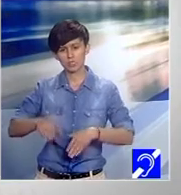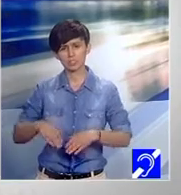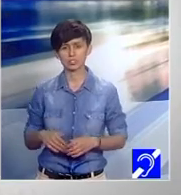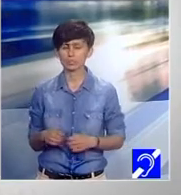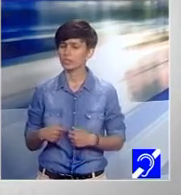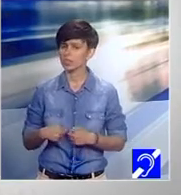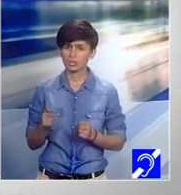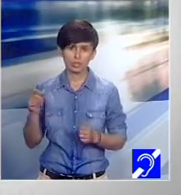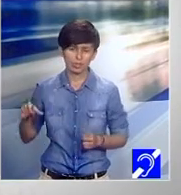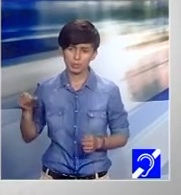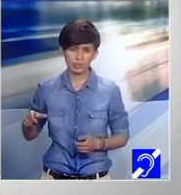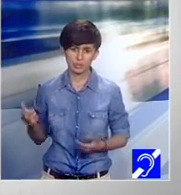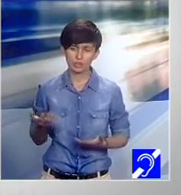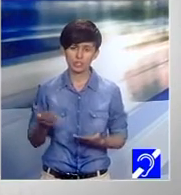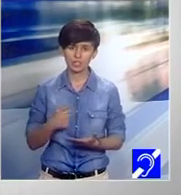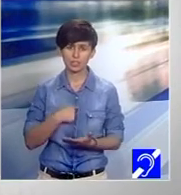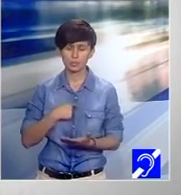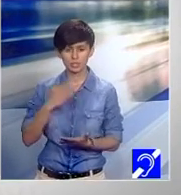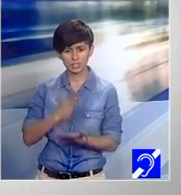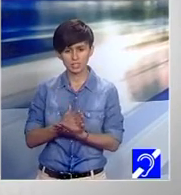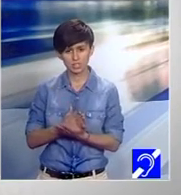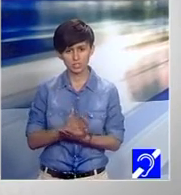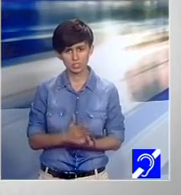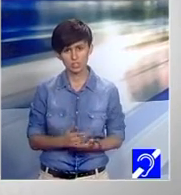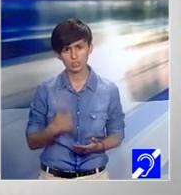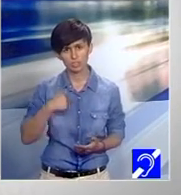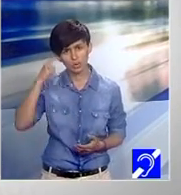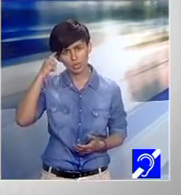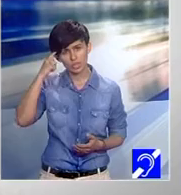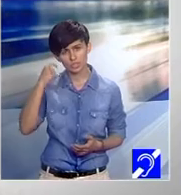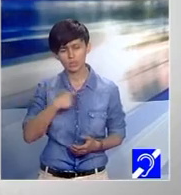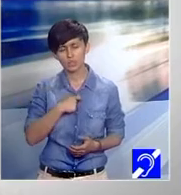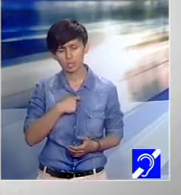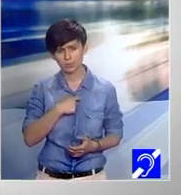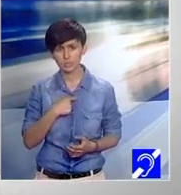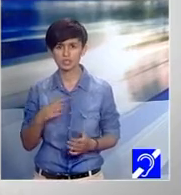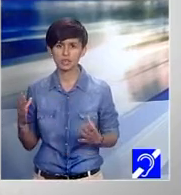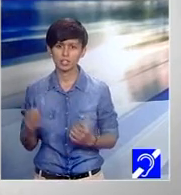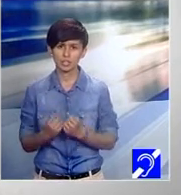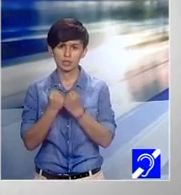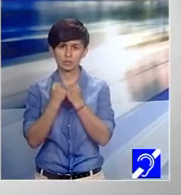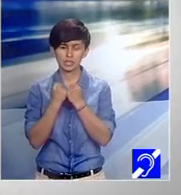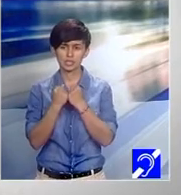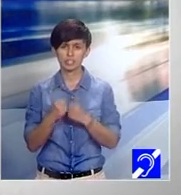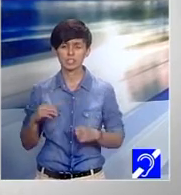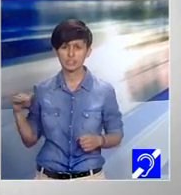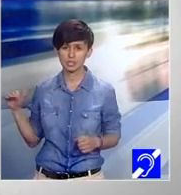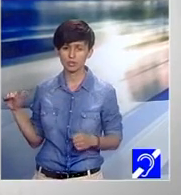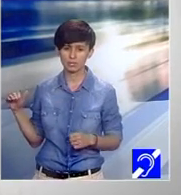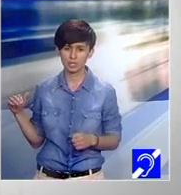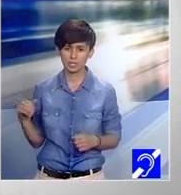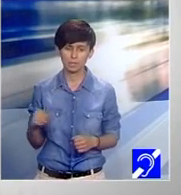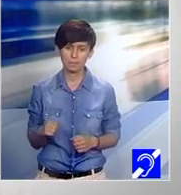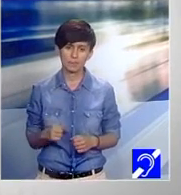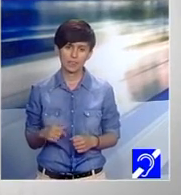tuturor factorilor de decizie care am considerat că pot să îmi salveze copiii, da? În urma acelor scrisori,